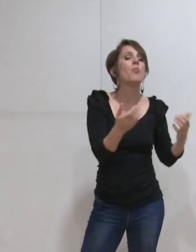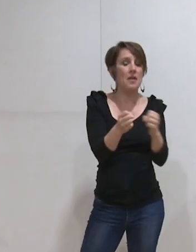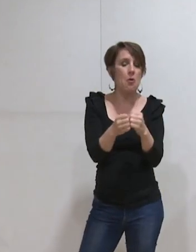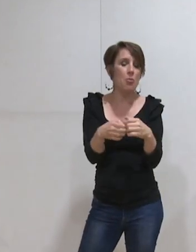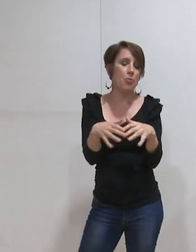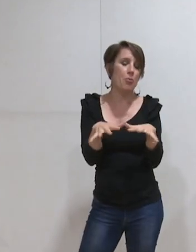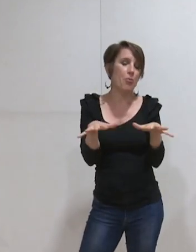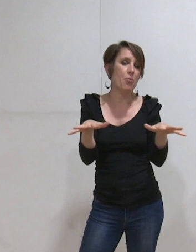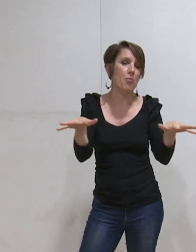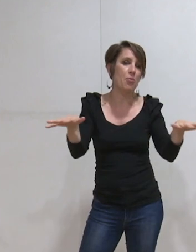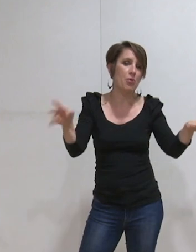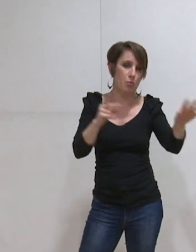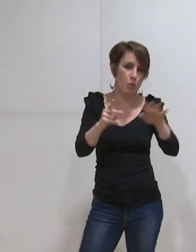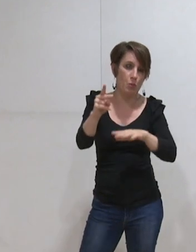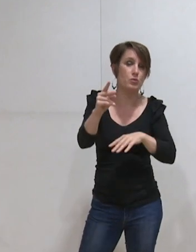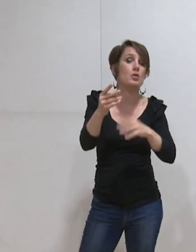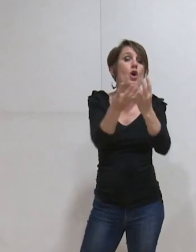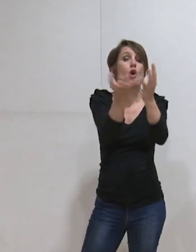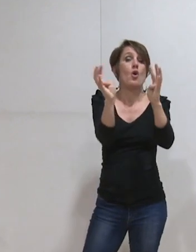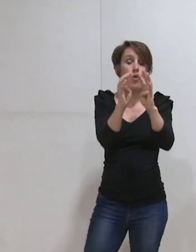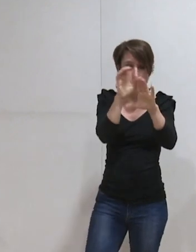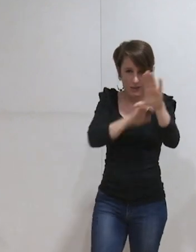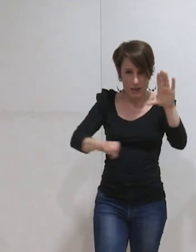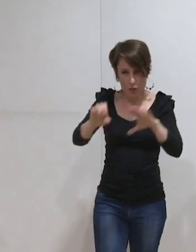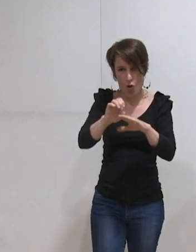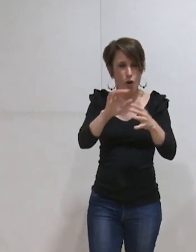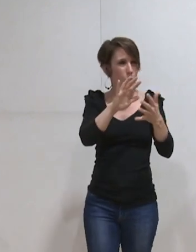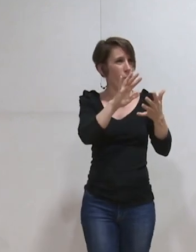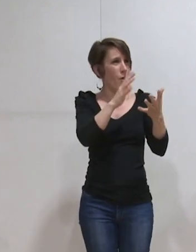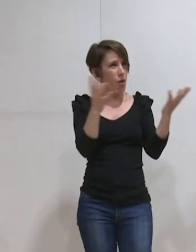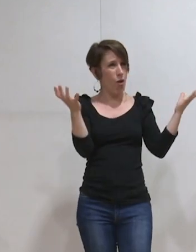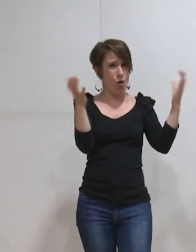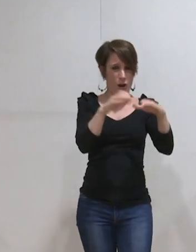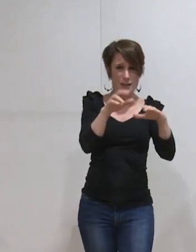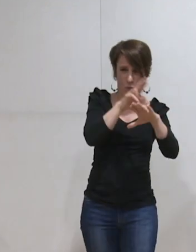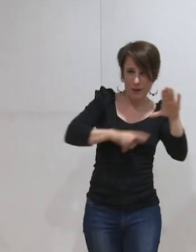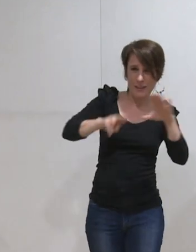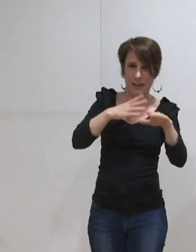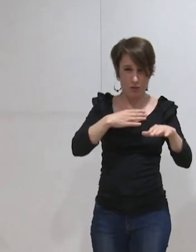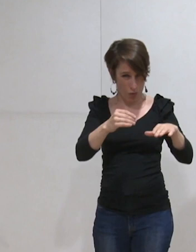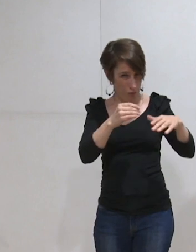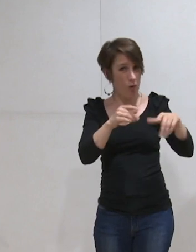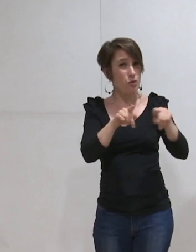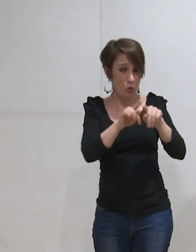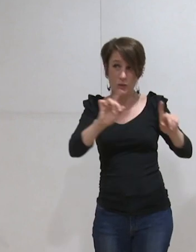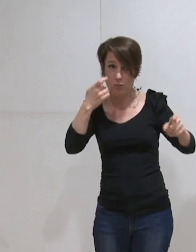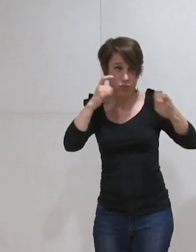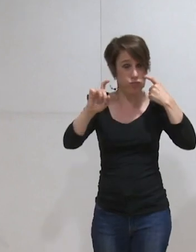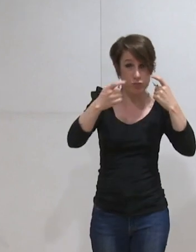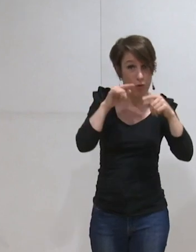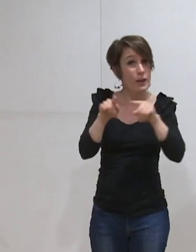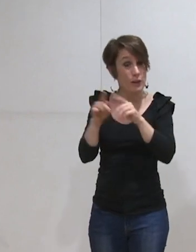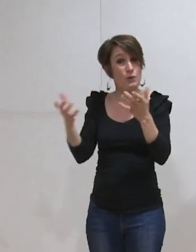l'Europe l'assemblée région des régions de France et aujourd'hui l'Assemblée nationale